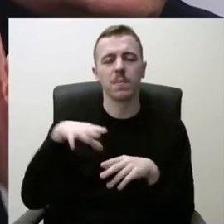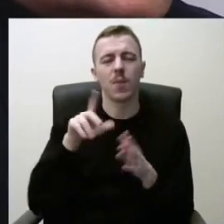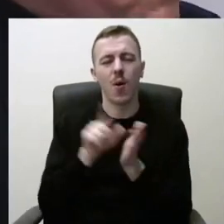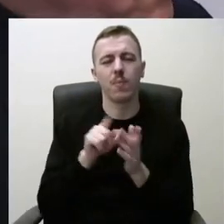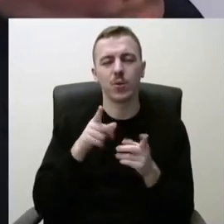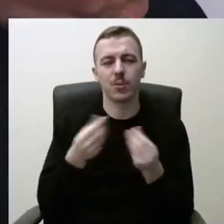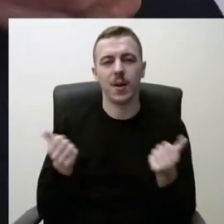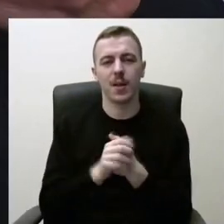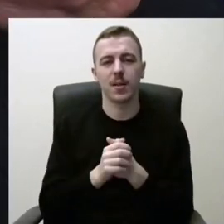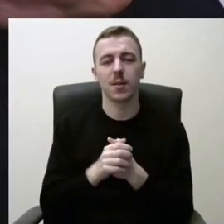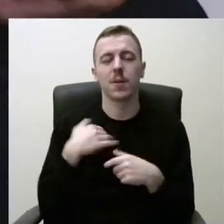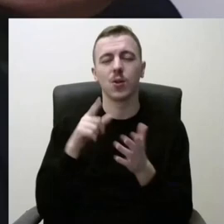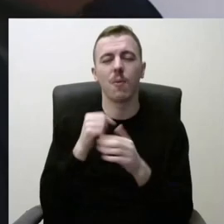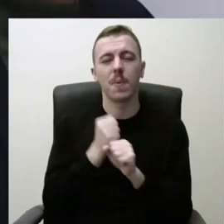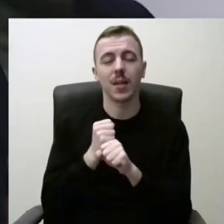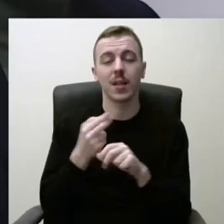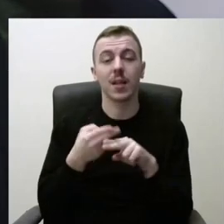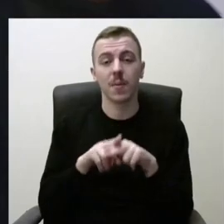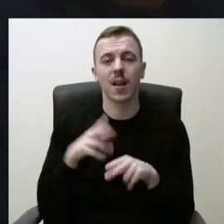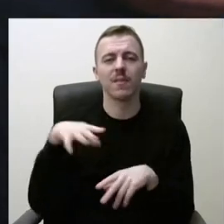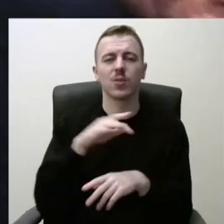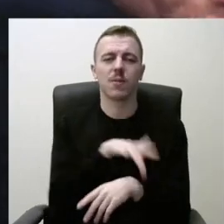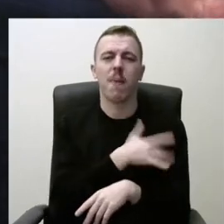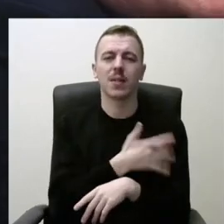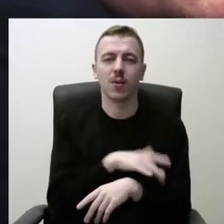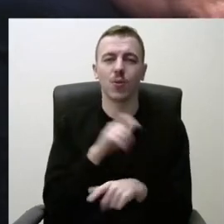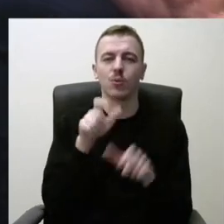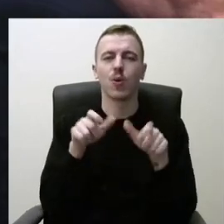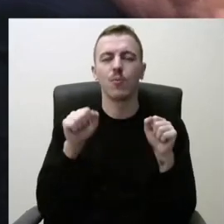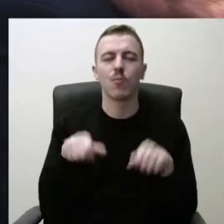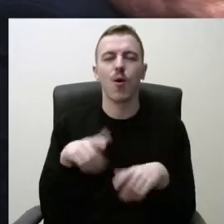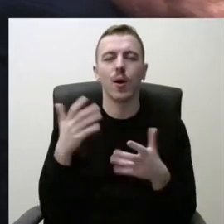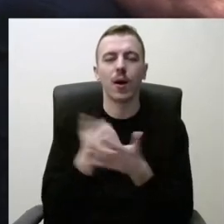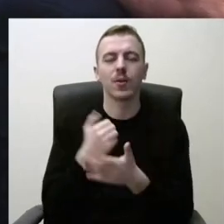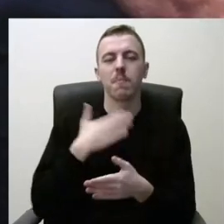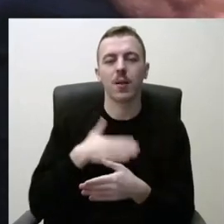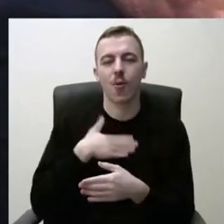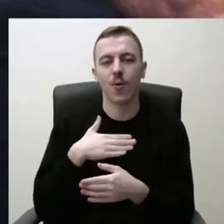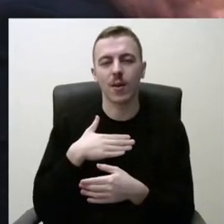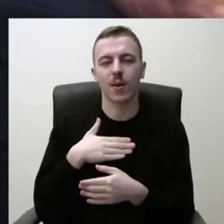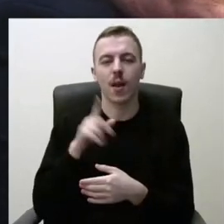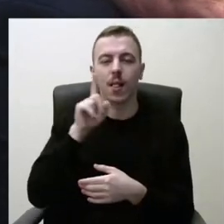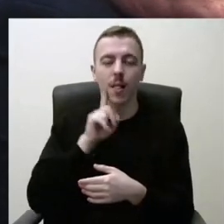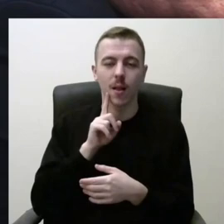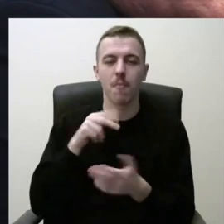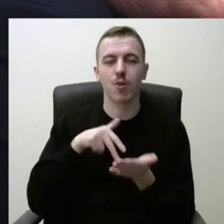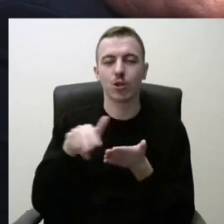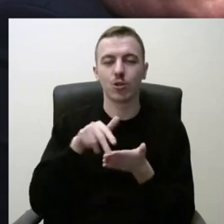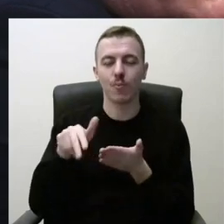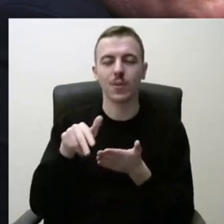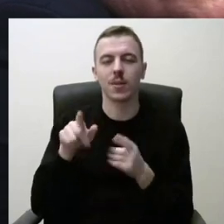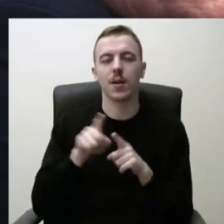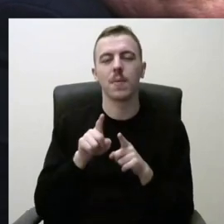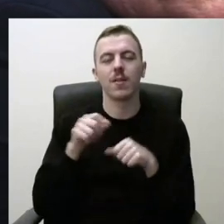turime padaryti taip, kad visas paslaugas žmonės galėtų pasiekti patogiai, geriausio atveju pėsčiomis, visuomeniniu transportu ar